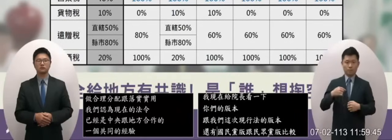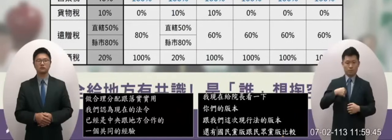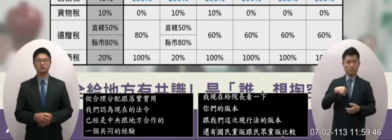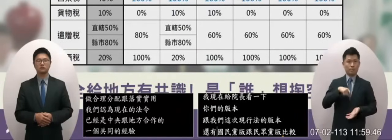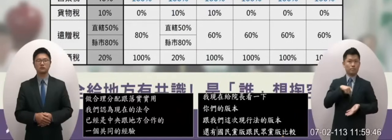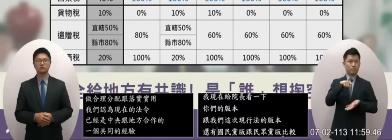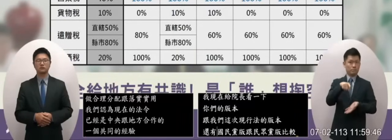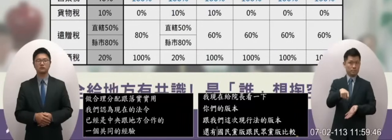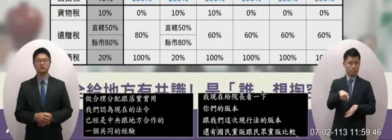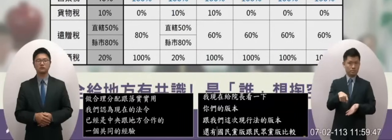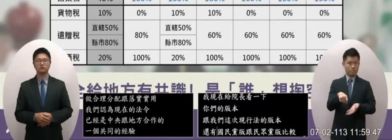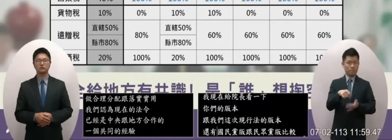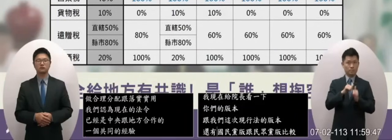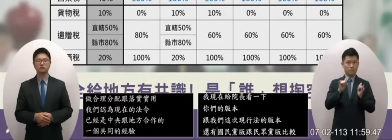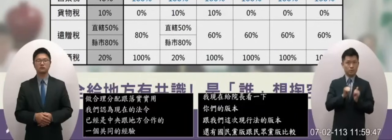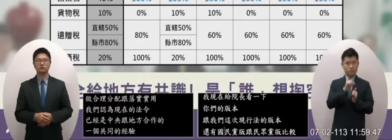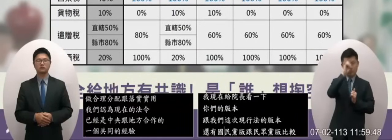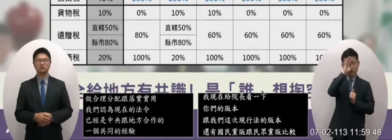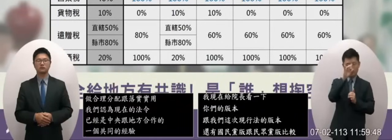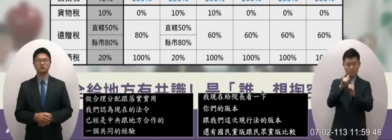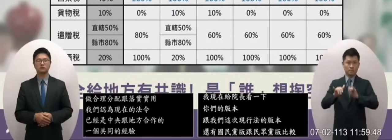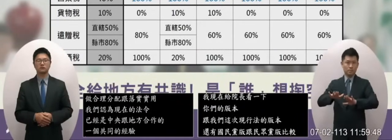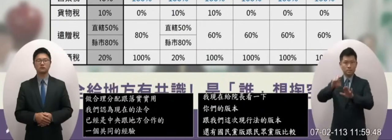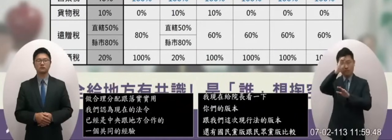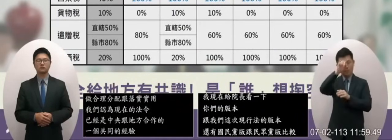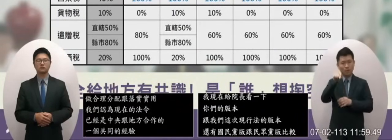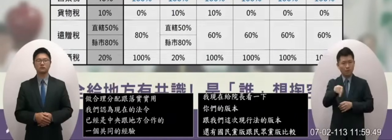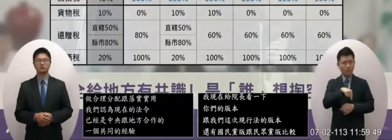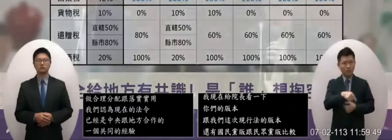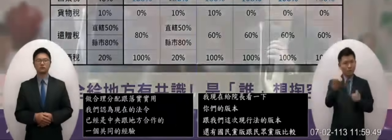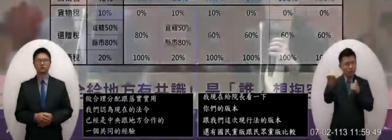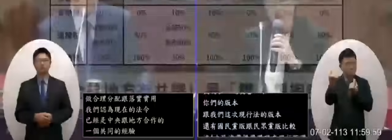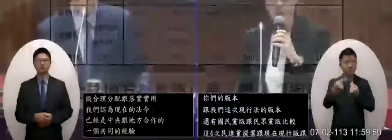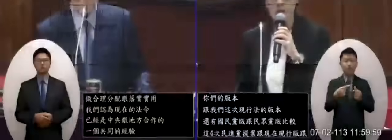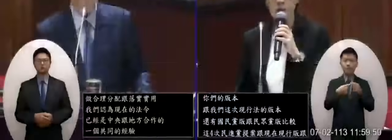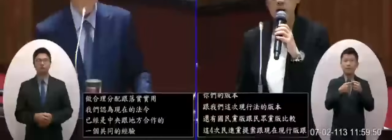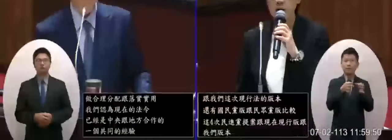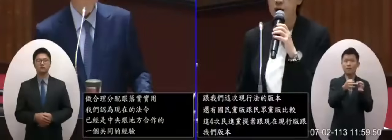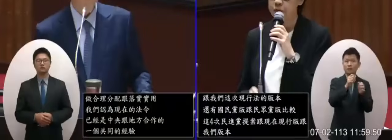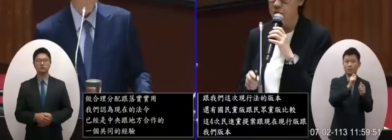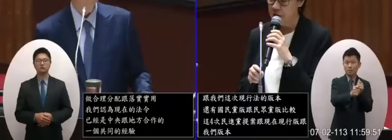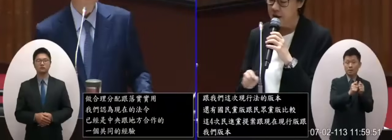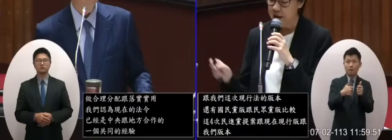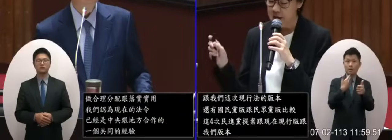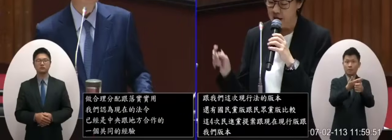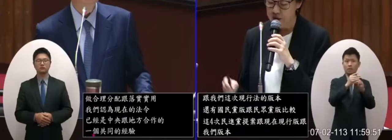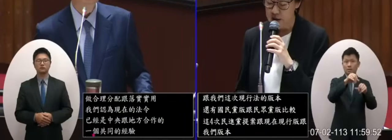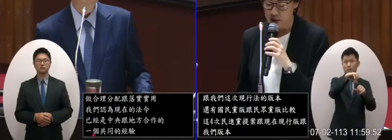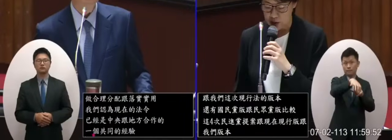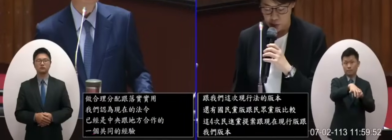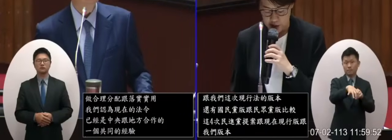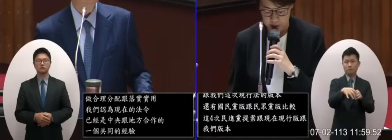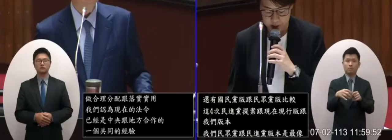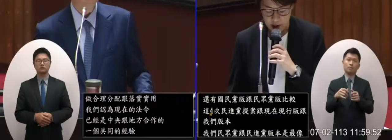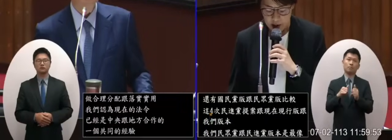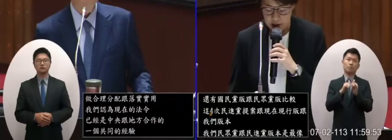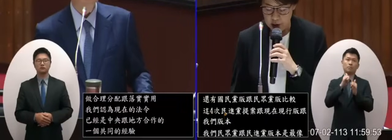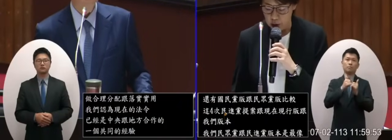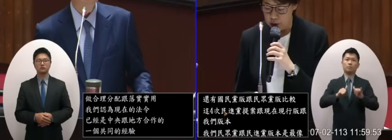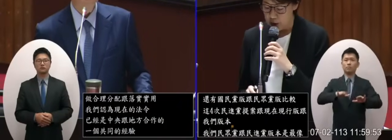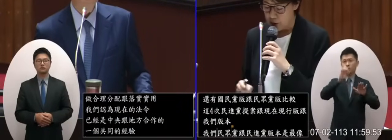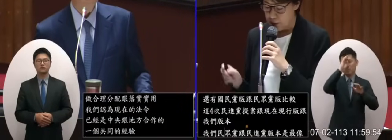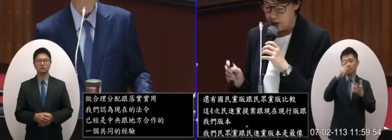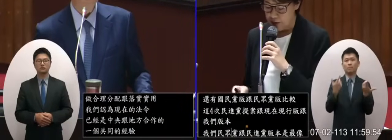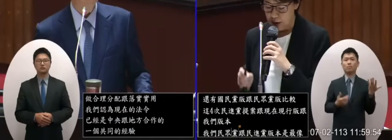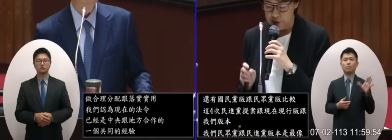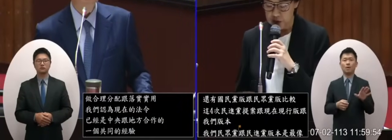本，我们民众党版本跟民进党版本是最像的。第一，营业税全部给地方，这是历年来民进党的主张。烟